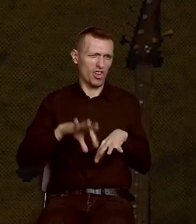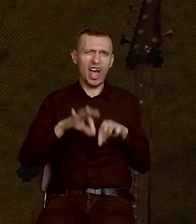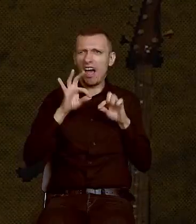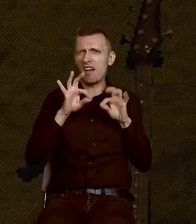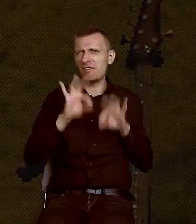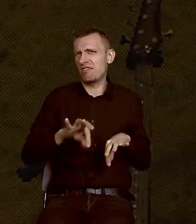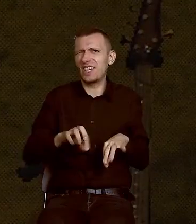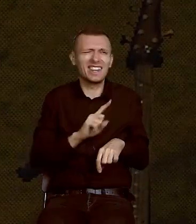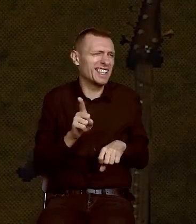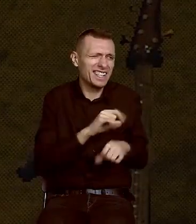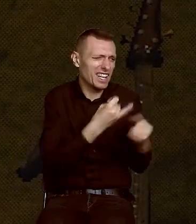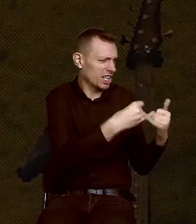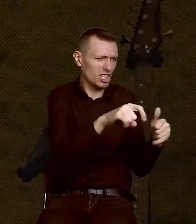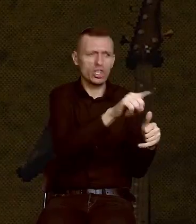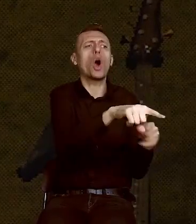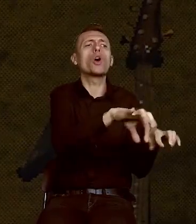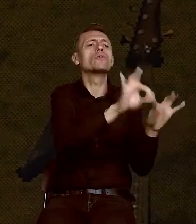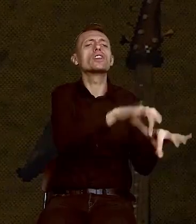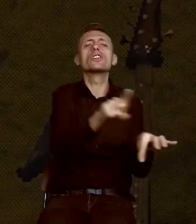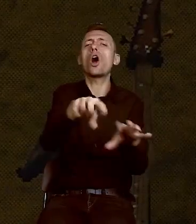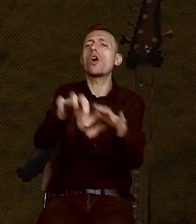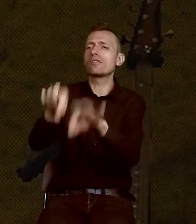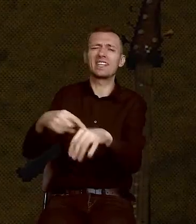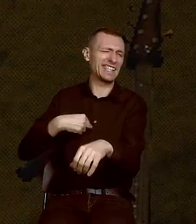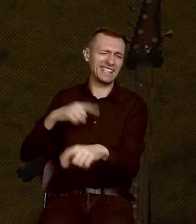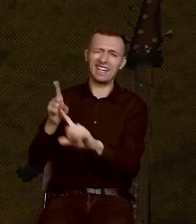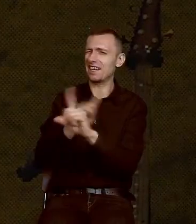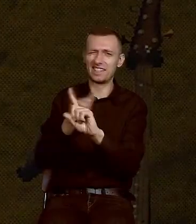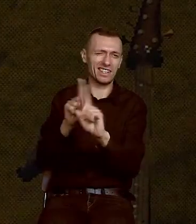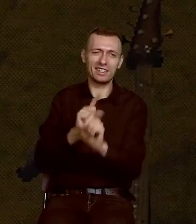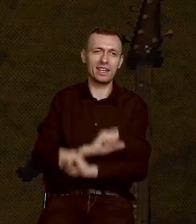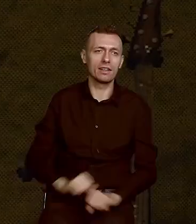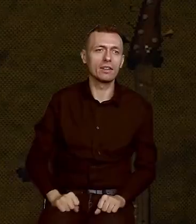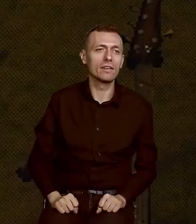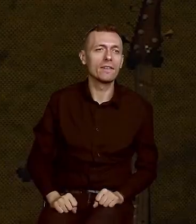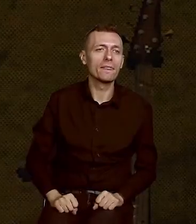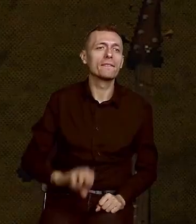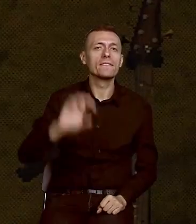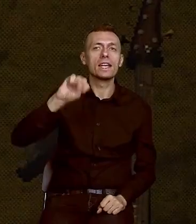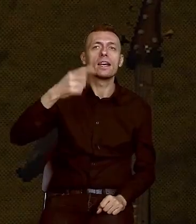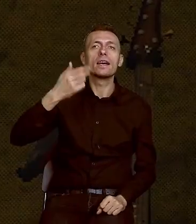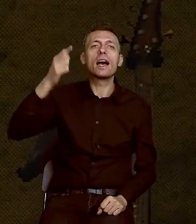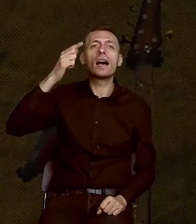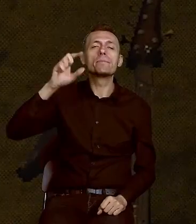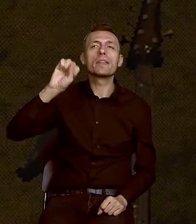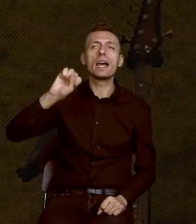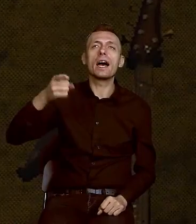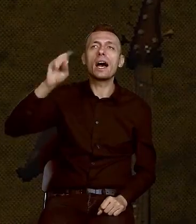ponieważ Adam zrobił to dawno temu. Adam ustanowił następujący wzór. Widzę go w moim